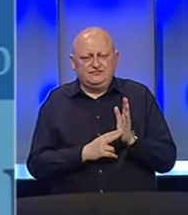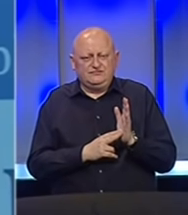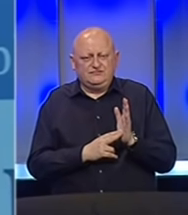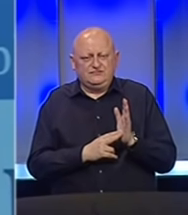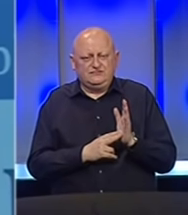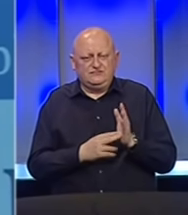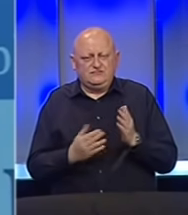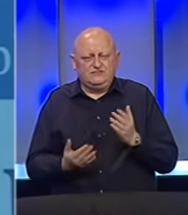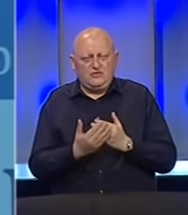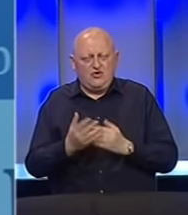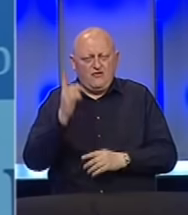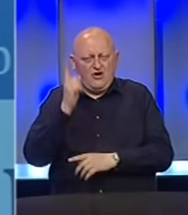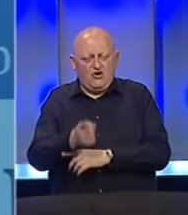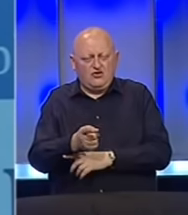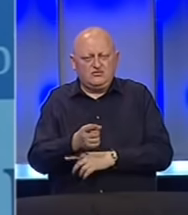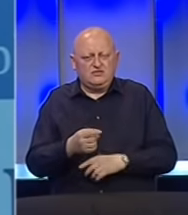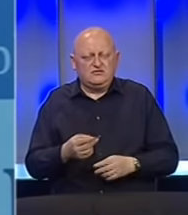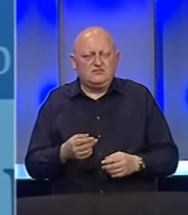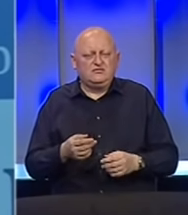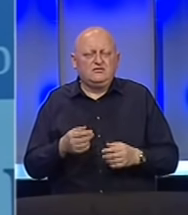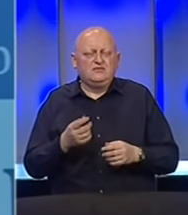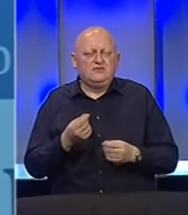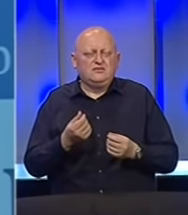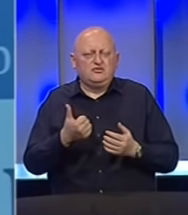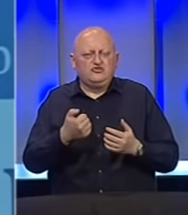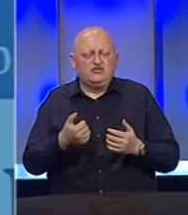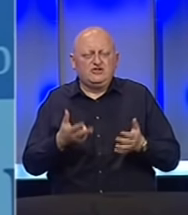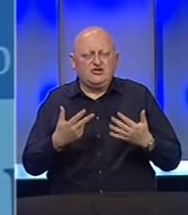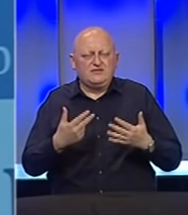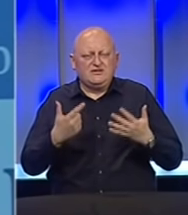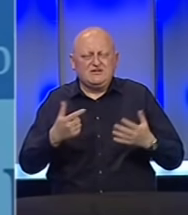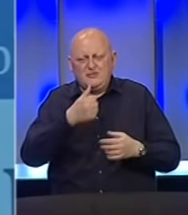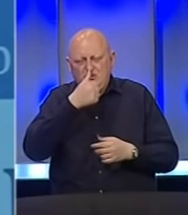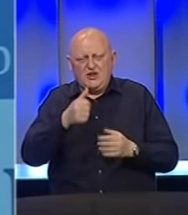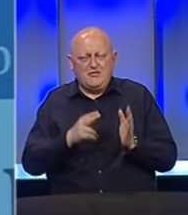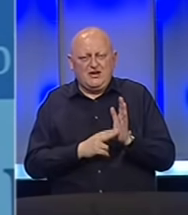a nova odluka iznosi 678 miliona maraka.